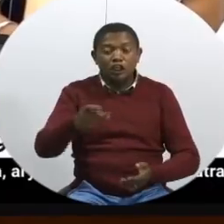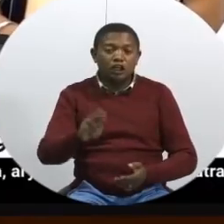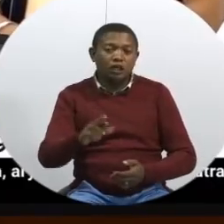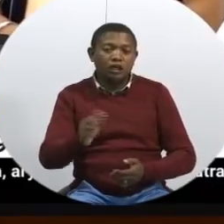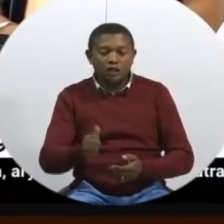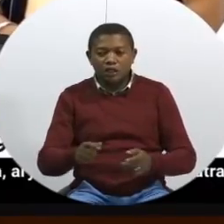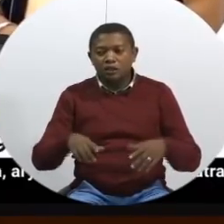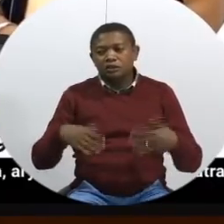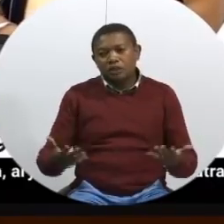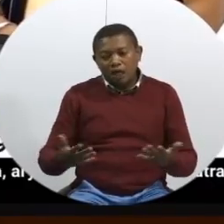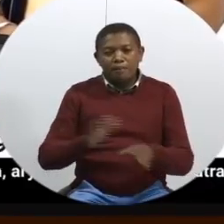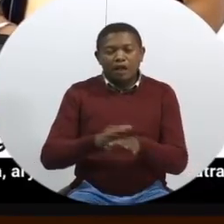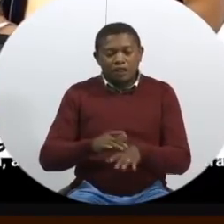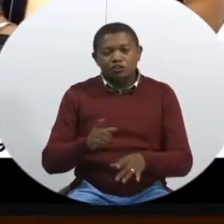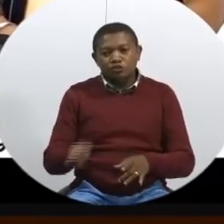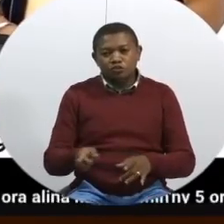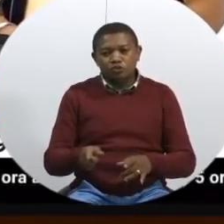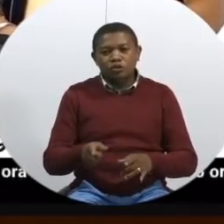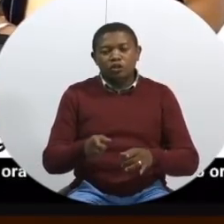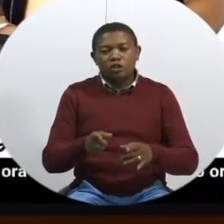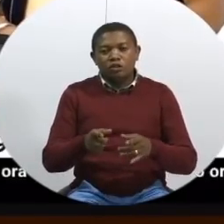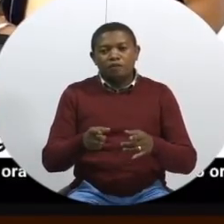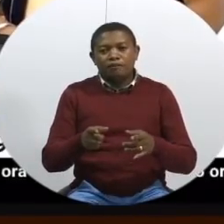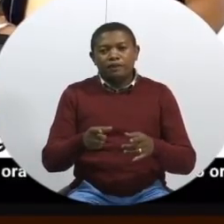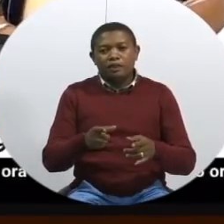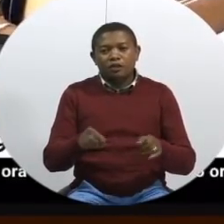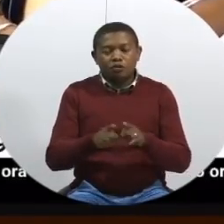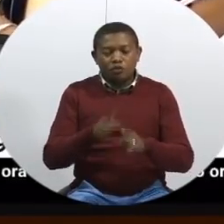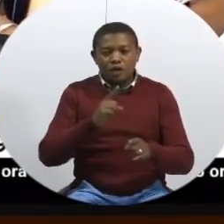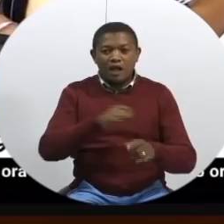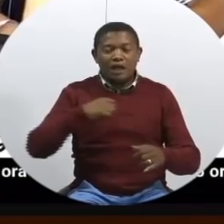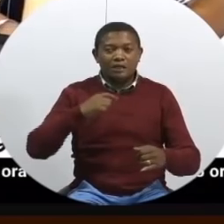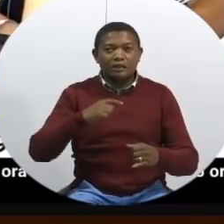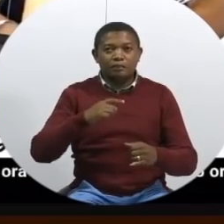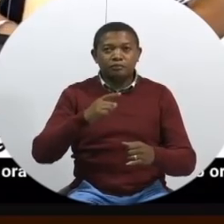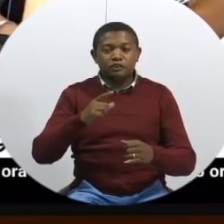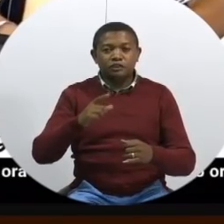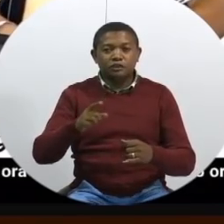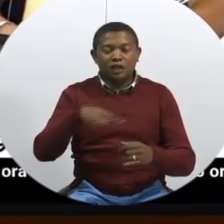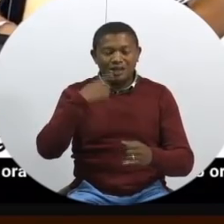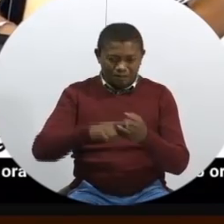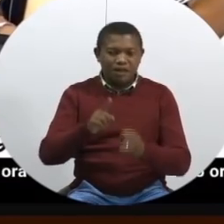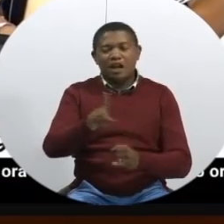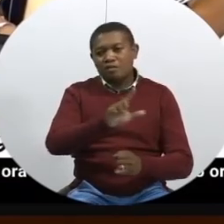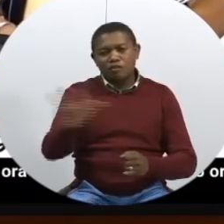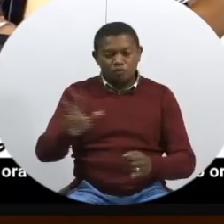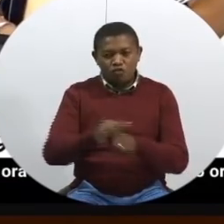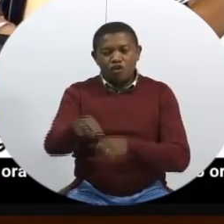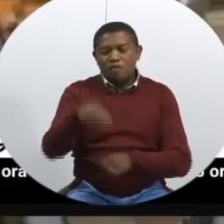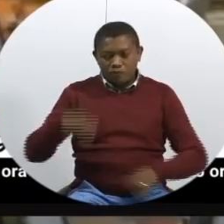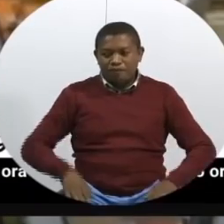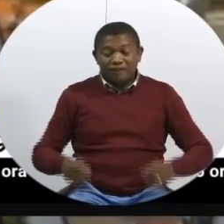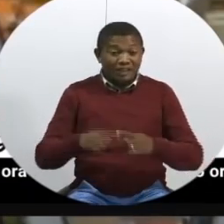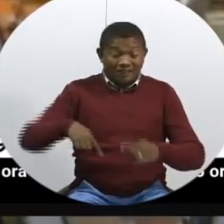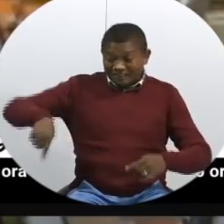avis au tiers détenteur ka hatramin'ny fa 20 ny volana mai. Fa izany kosa